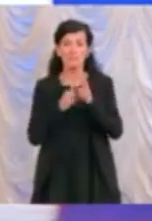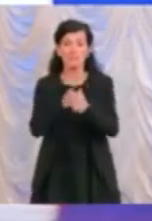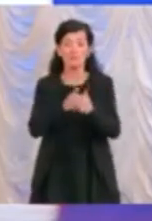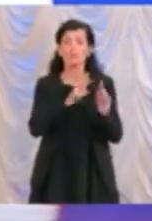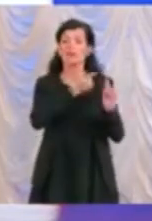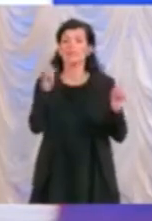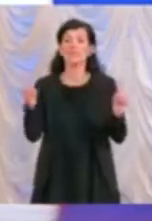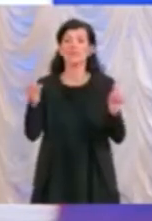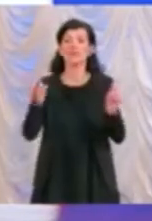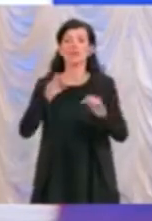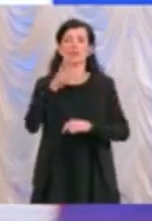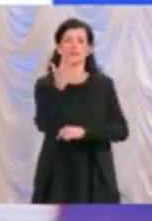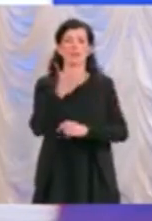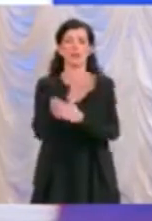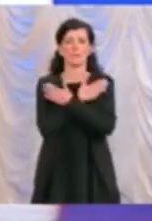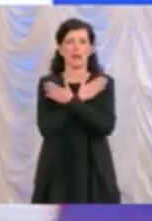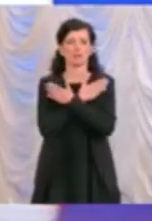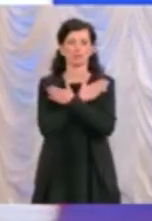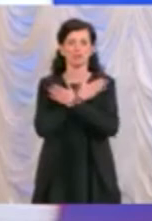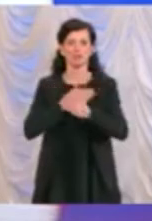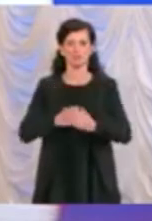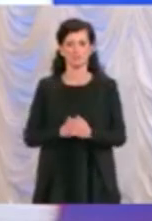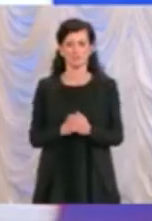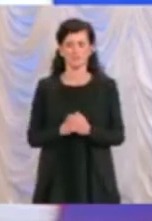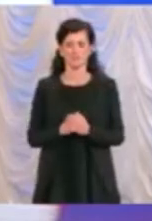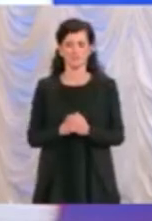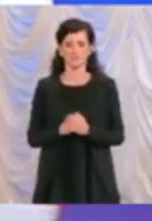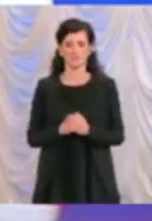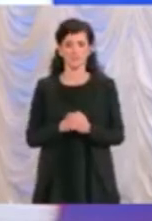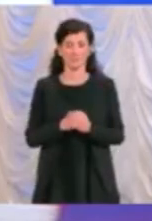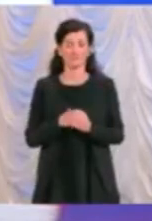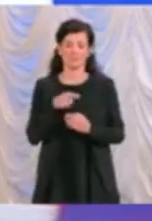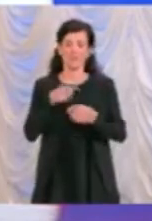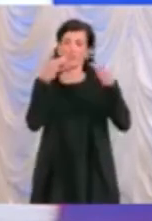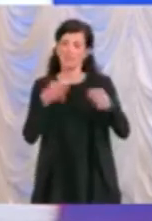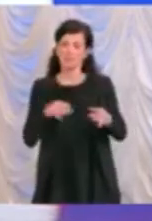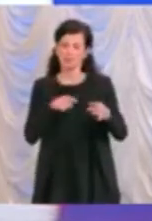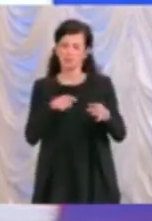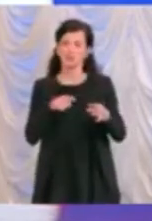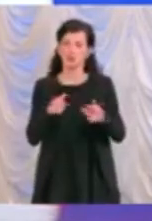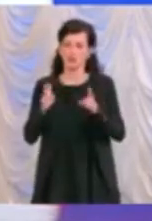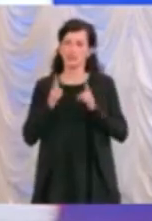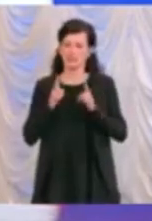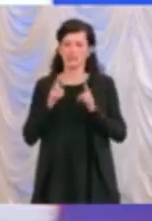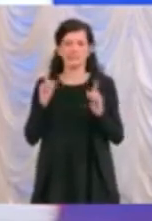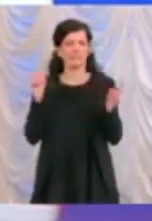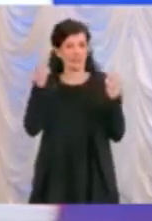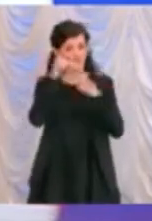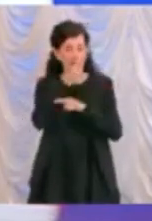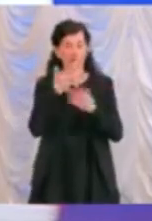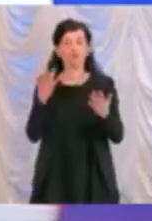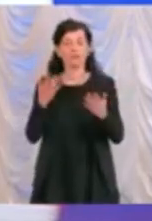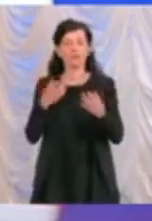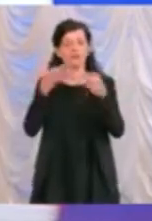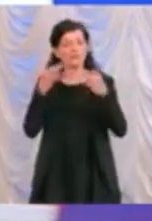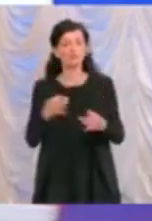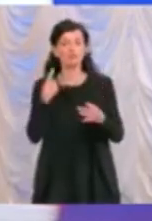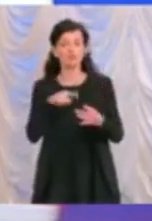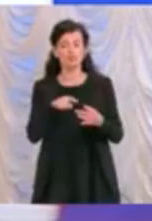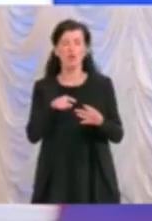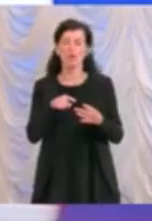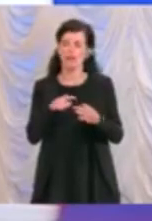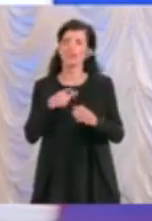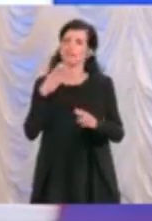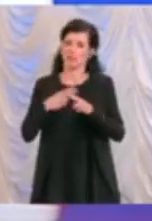maggio una decisione difficile ma una decisione necessaria di cui naturalmente mi